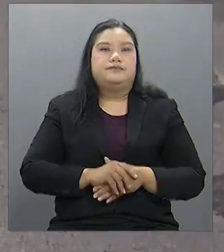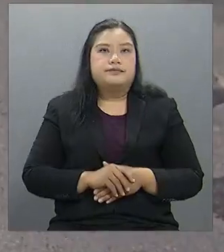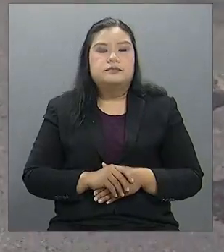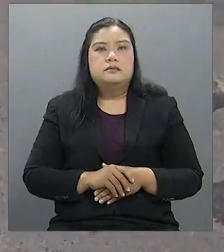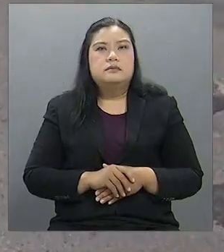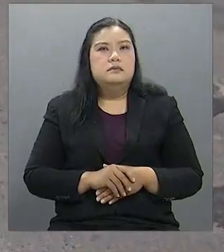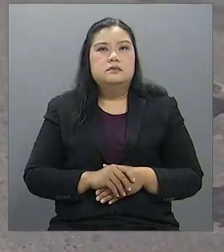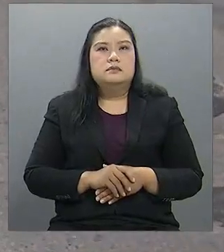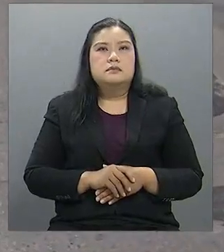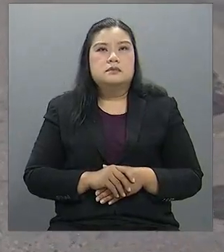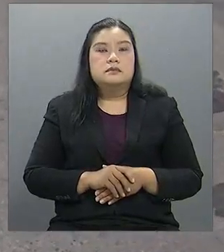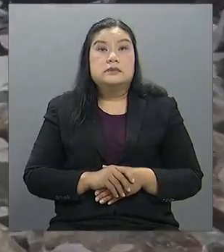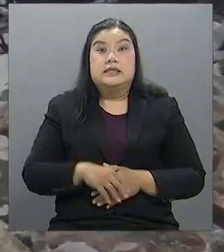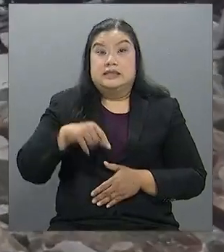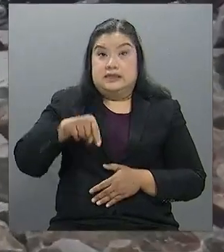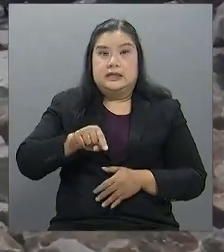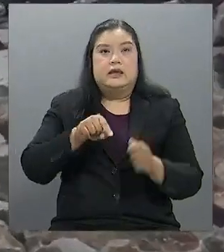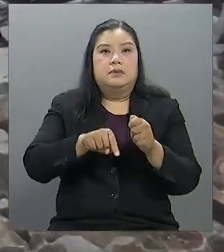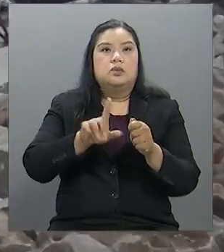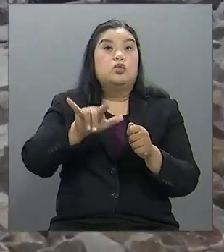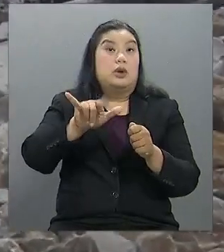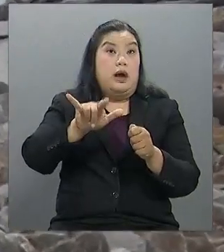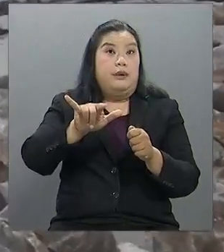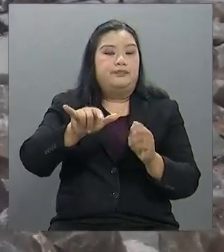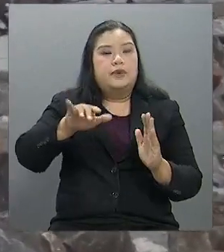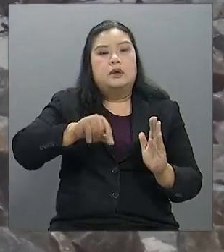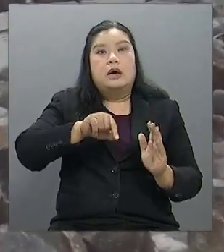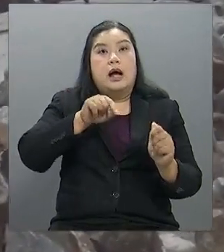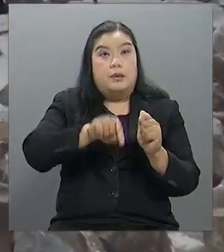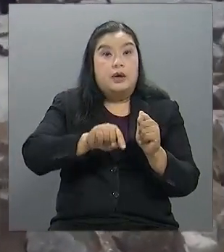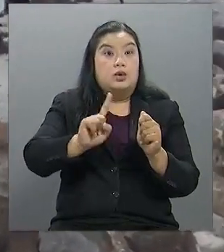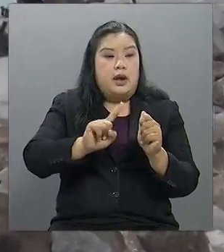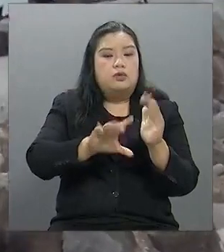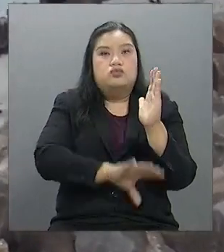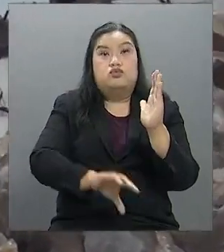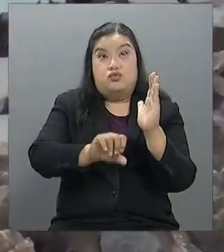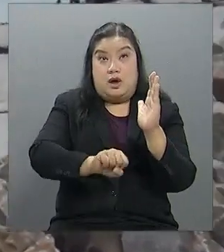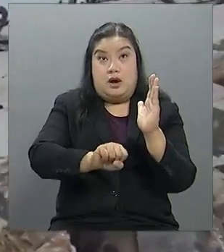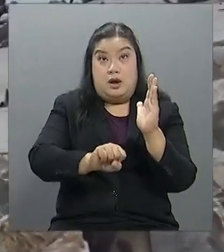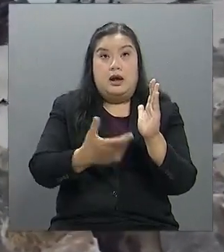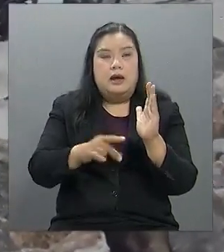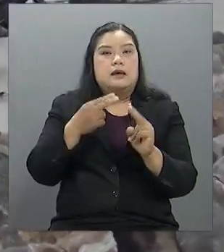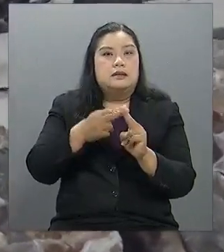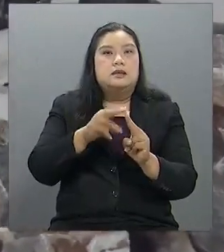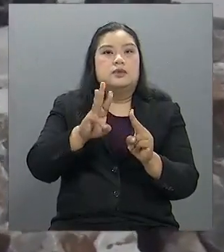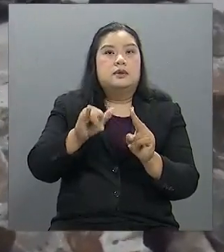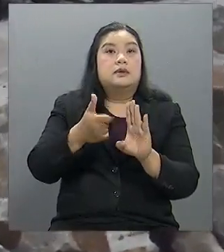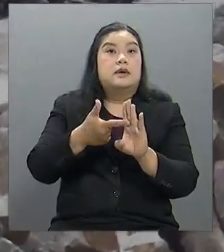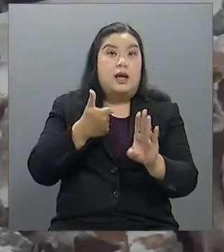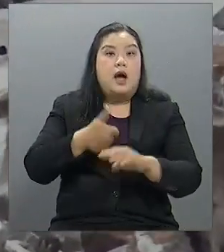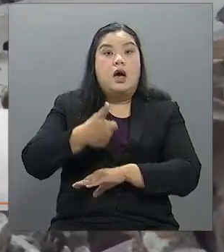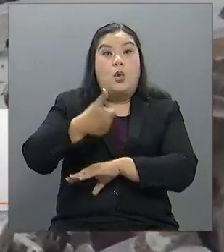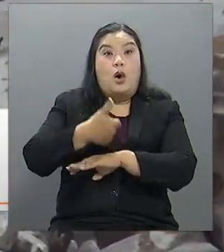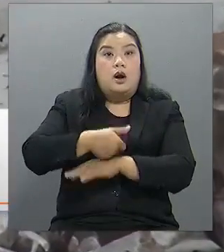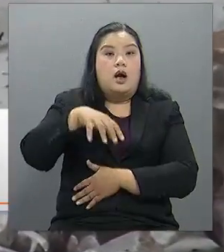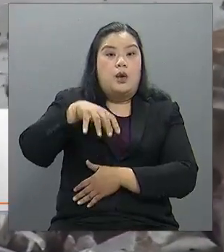ที่บริเวณบ้านทุ่งใหญ่หมู่3ตำบลเขารูปช้างอำเภอเมืองจังหวัดสงขลาค่ะนายวิทยายาม่วงอธิบดีกรมเจ้าท่าพร้อมด้ว